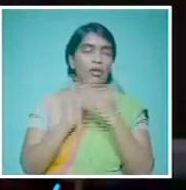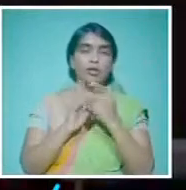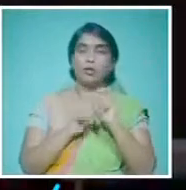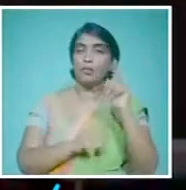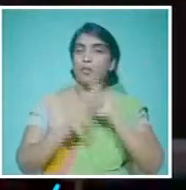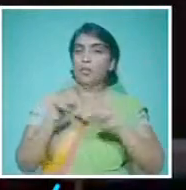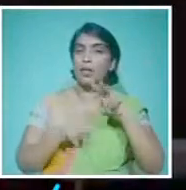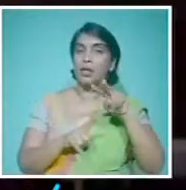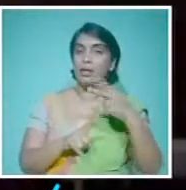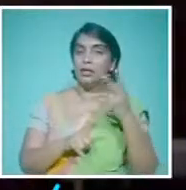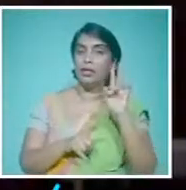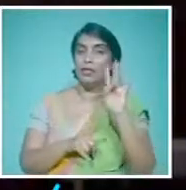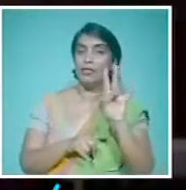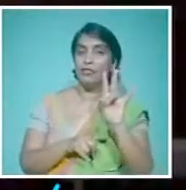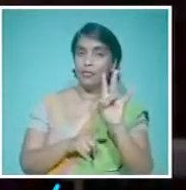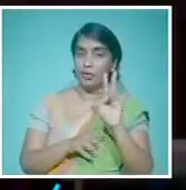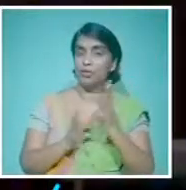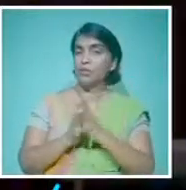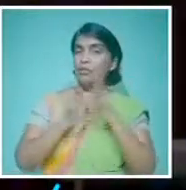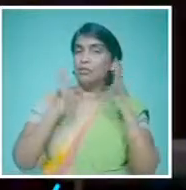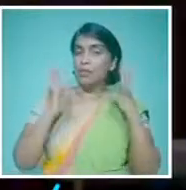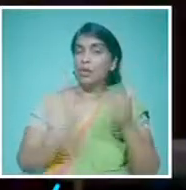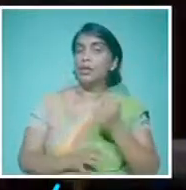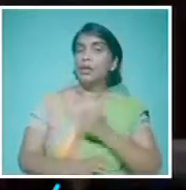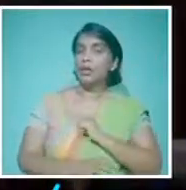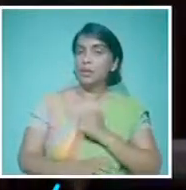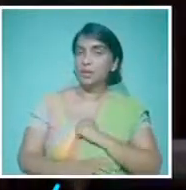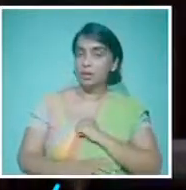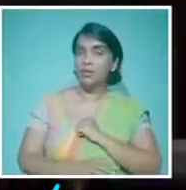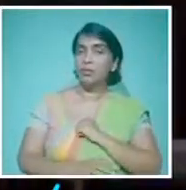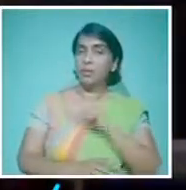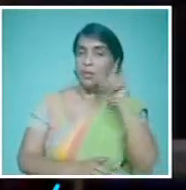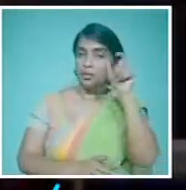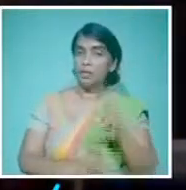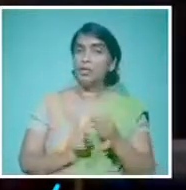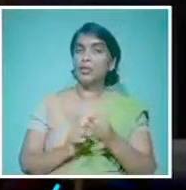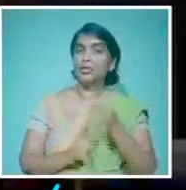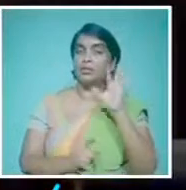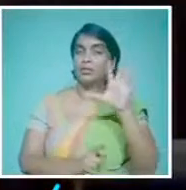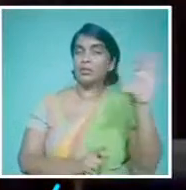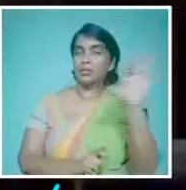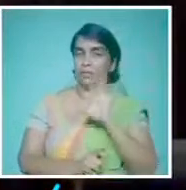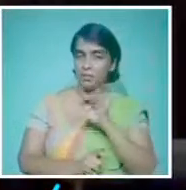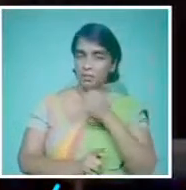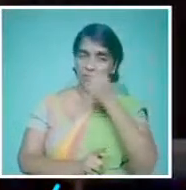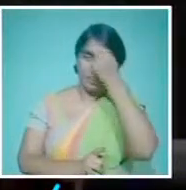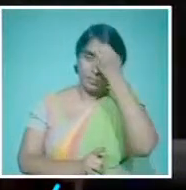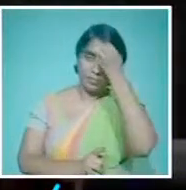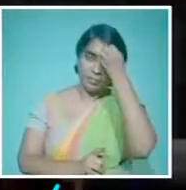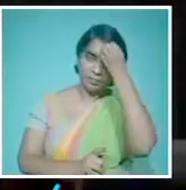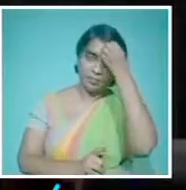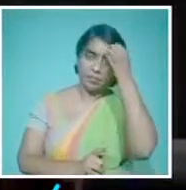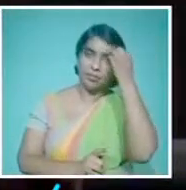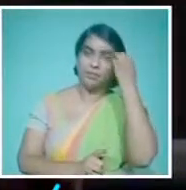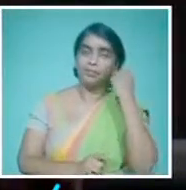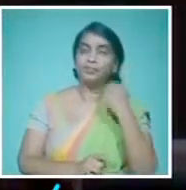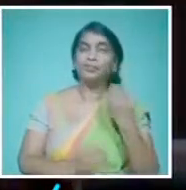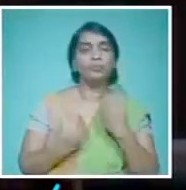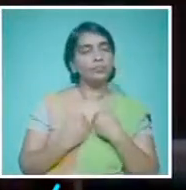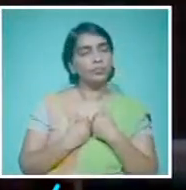පාර්ලිමේන්තුවේ 225න් වැඩි දෙනෙක්ගේ කැමැත්ත තියෙන කෙනා ජනාධිපතිවරයා බවට පත් වෙනවා.